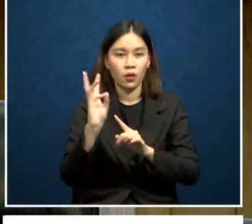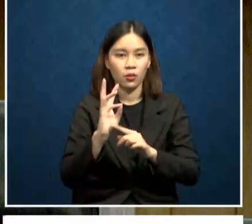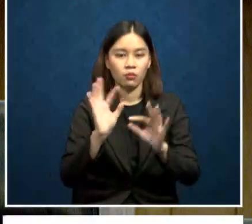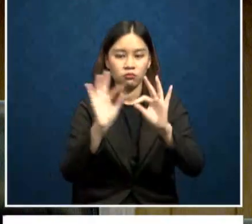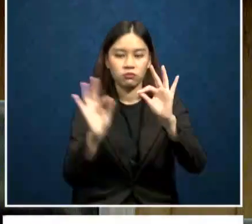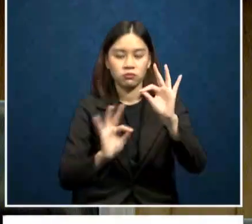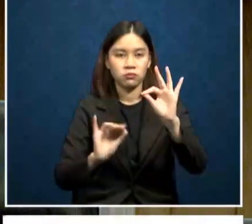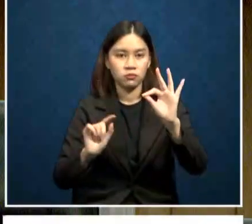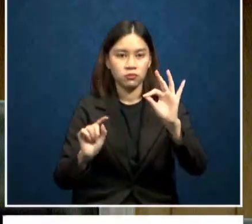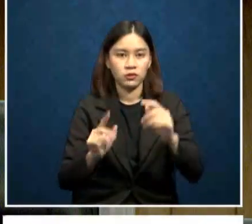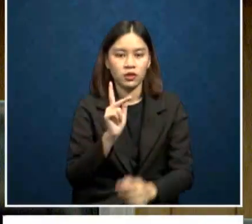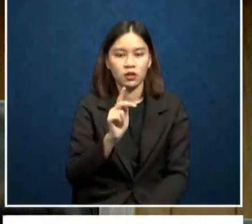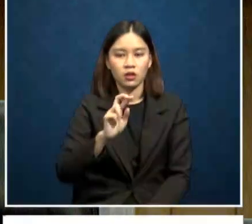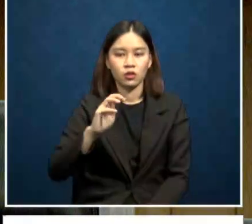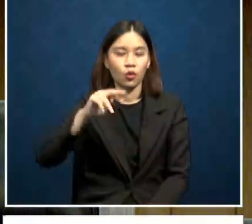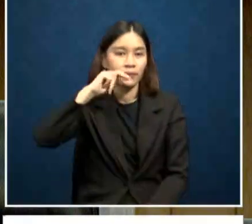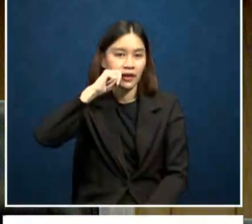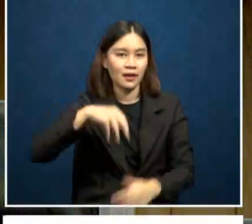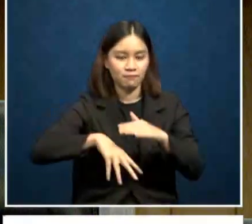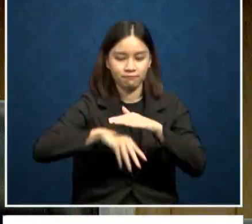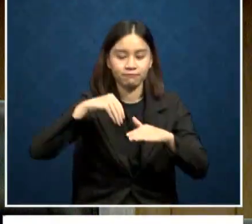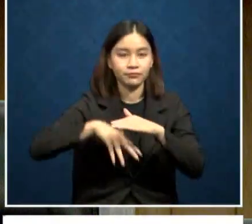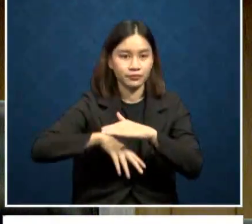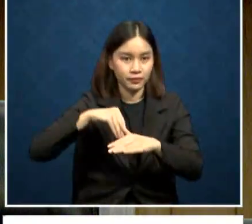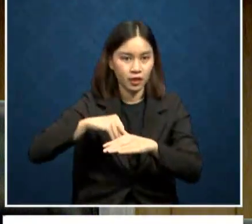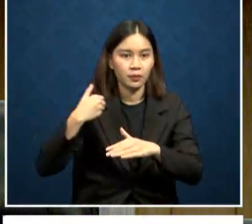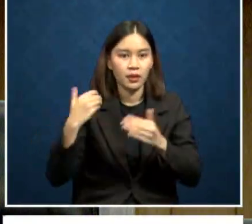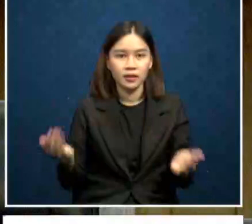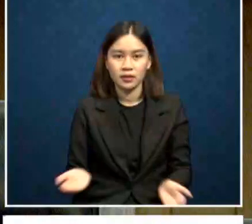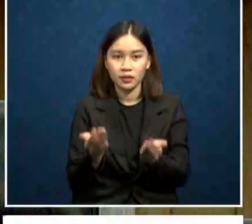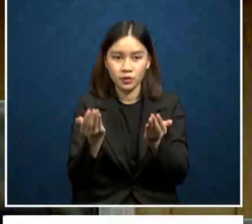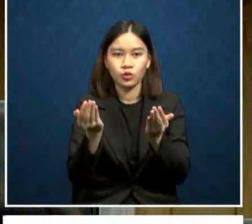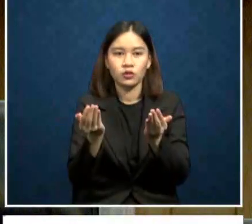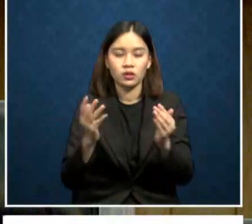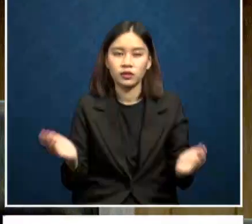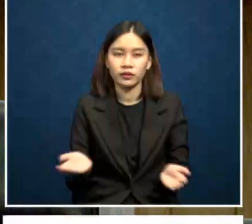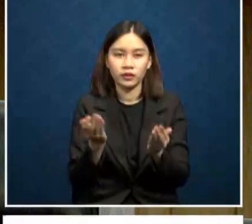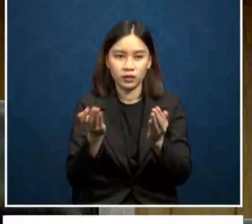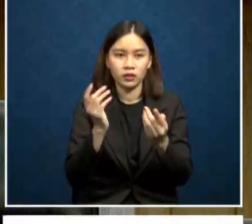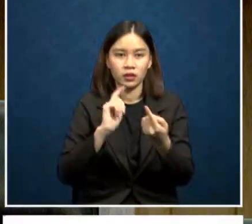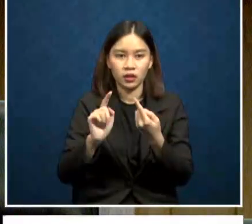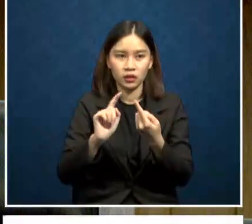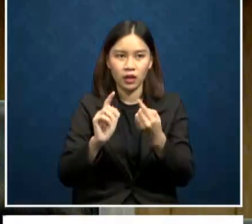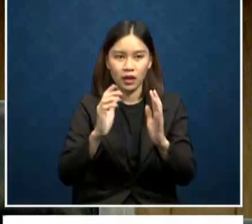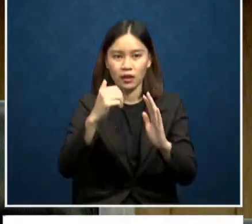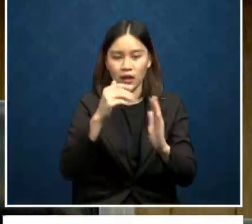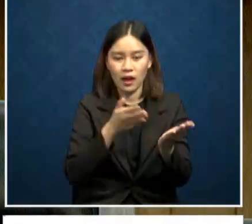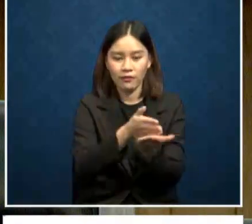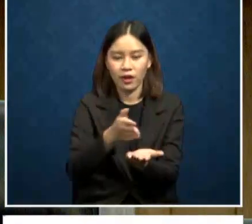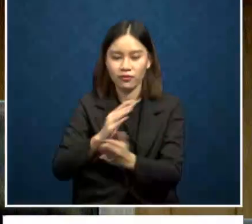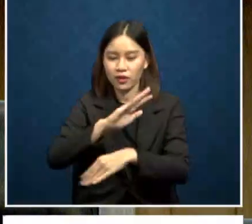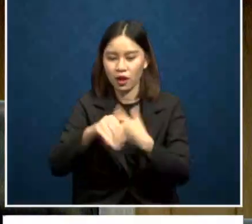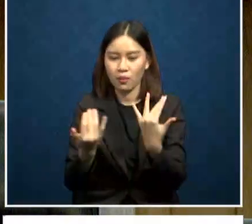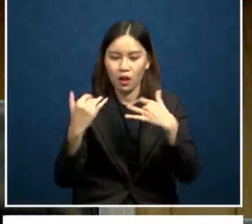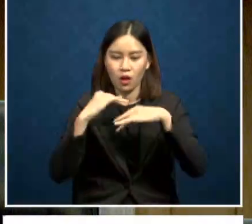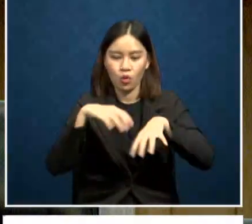เรื่องของกรมทรัพยากรน้มาดาควรสนับสนุนและส่งเสริมให้ทุกภาคส่วนมีส่วนร่วมในการ